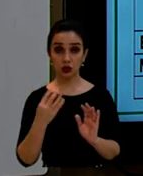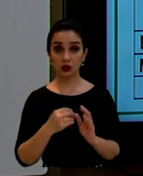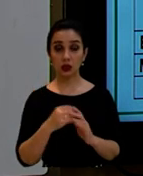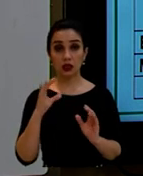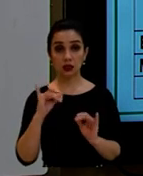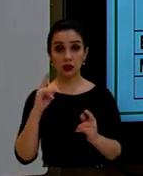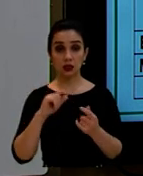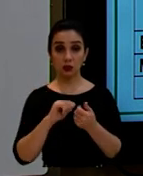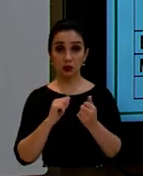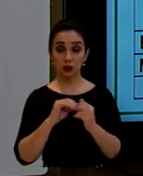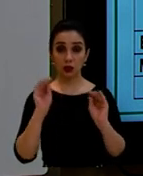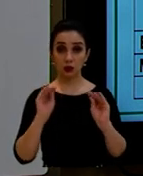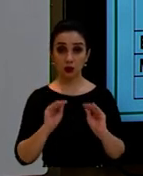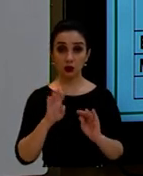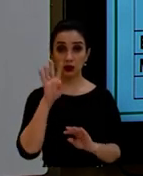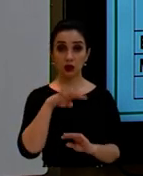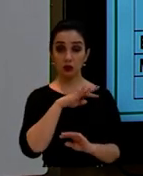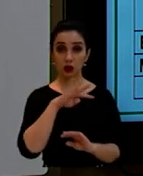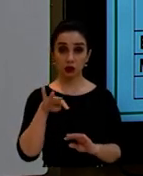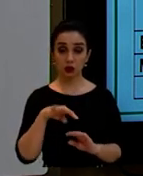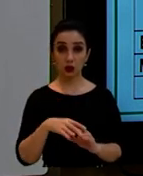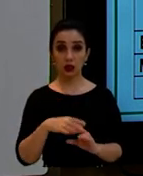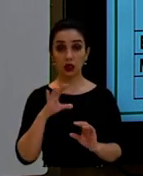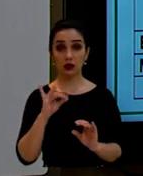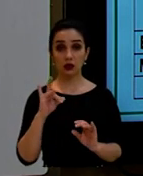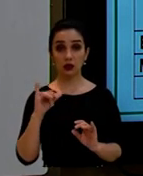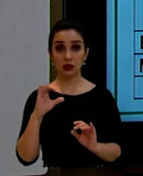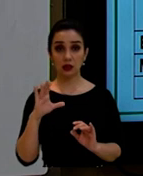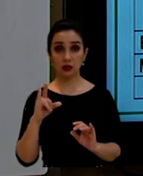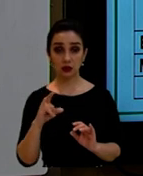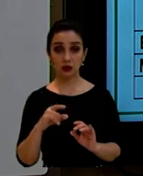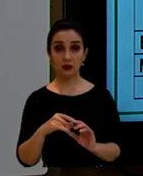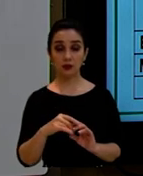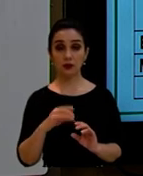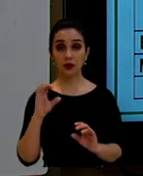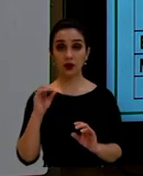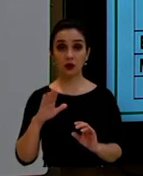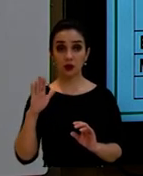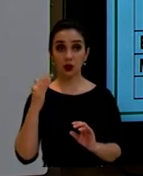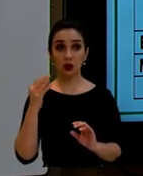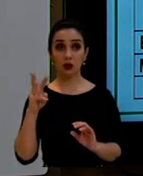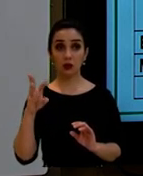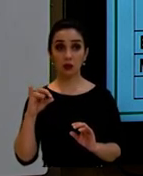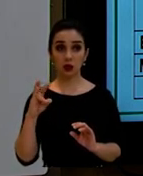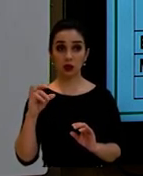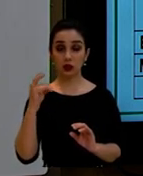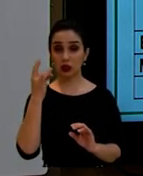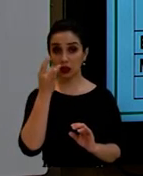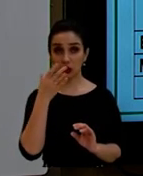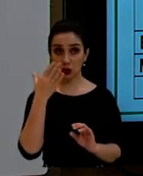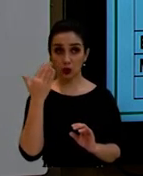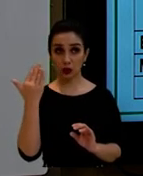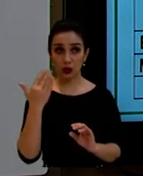233-234 и заполнить таблицу. Расы – европоидное, монголоидное,